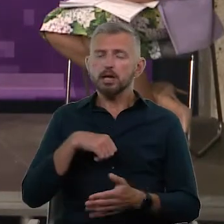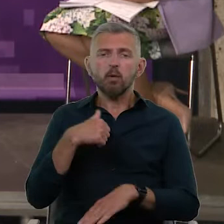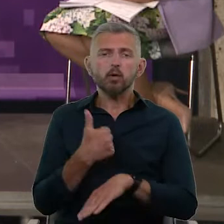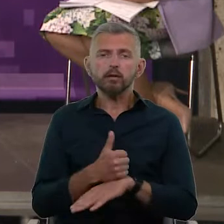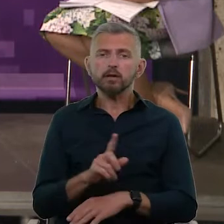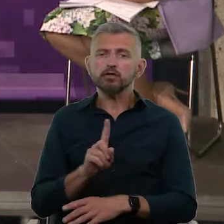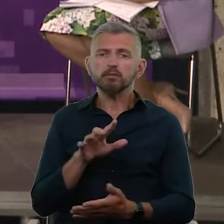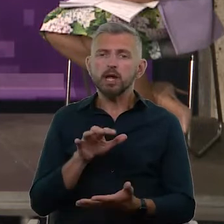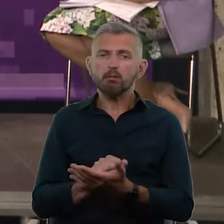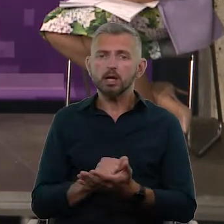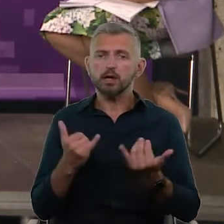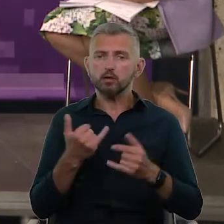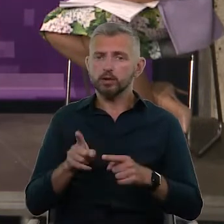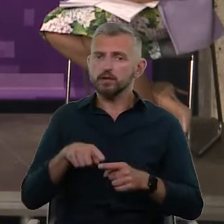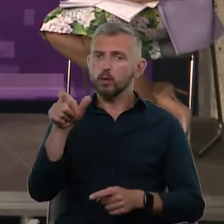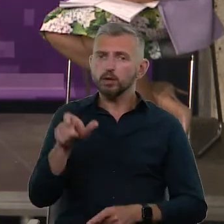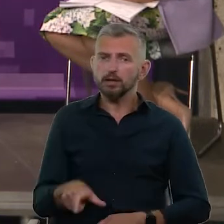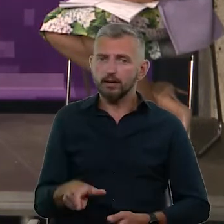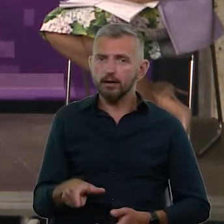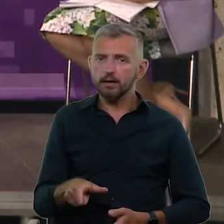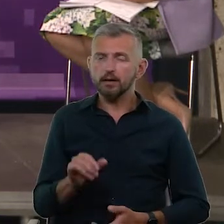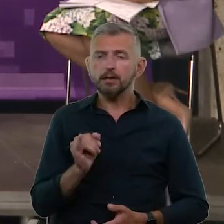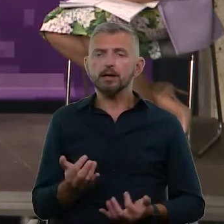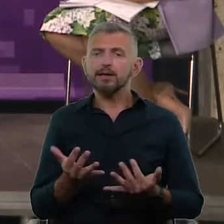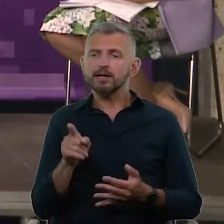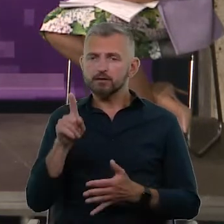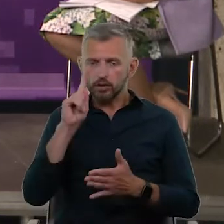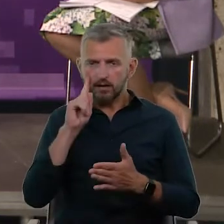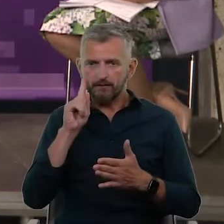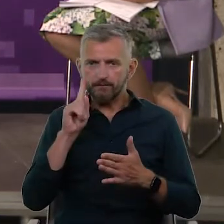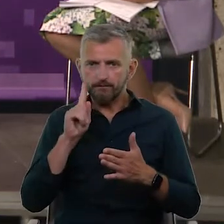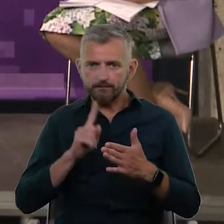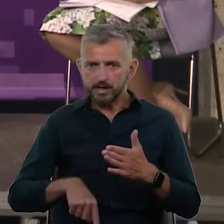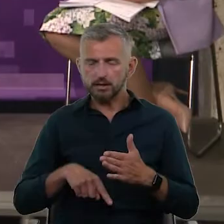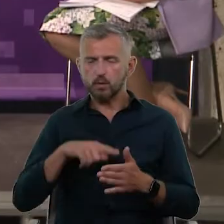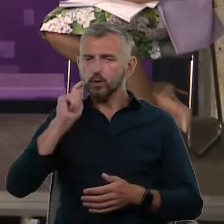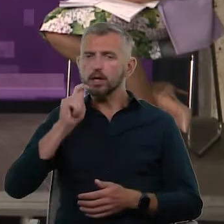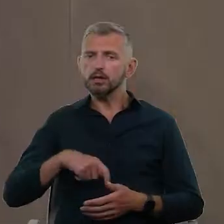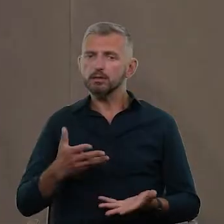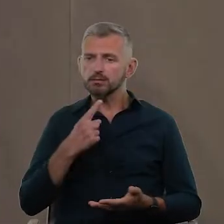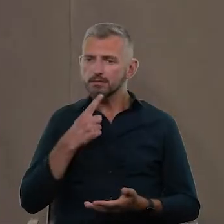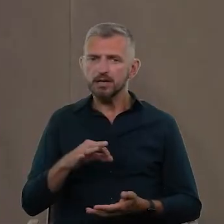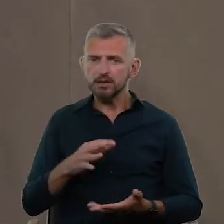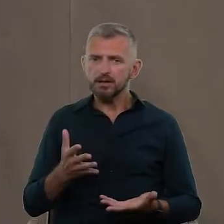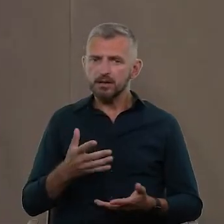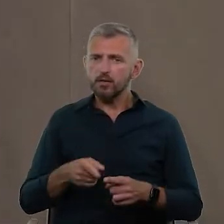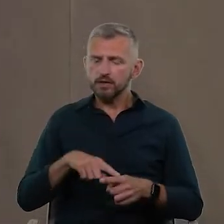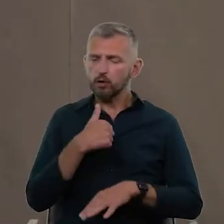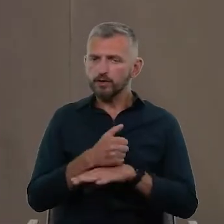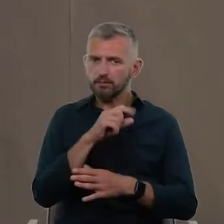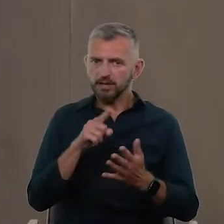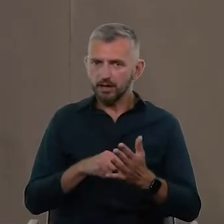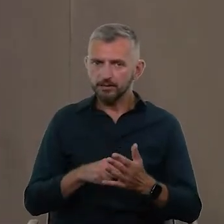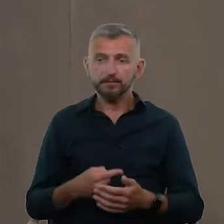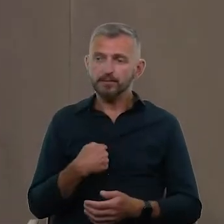чим займається сьогодні ця людина, і наскільки вона вірна Україні. Оце головне питання. Ну, якраз